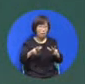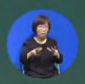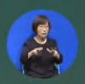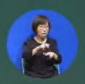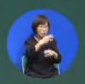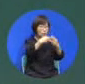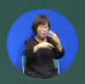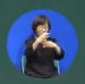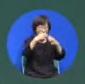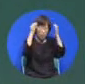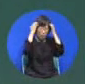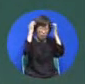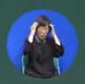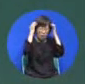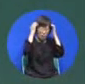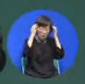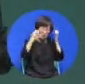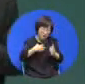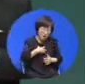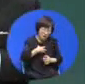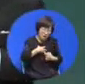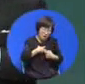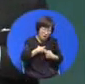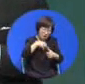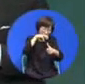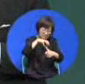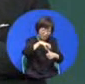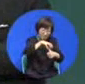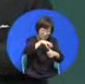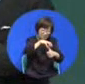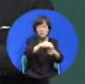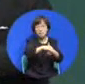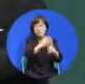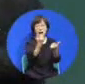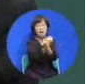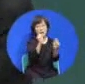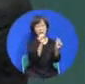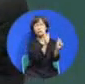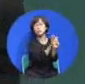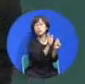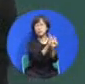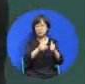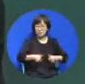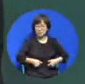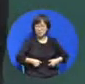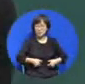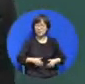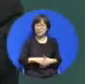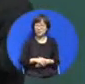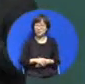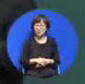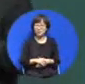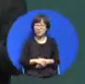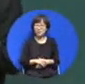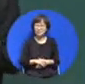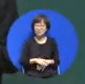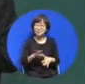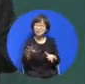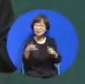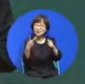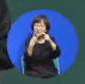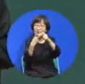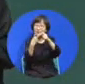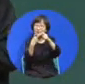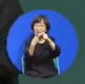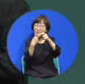렘넌트들요 해방시켜야 됩니다. For many remnants who are suffering right now and bound by their hardships, you have to set them free. 두 번째 해야 되는 게 뭡니까? What's